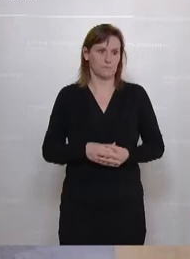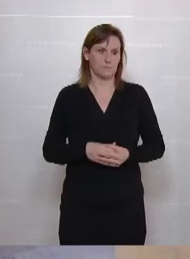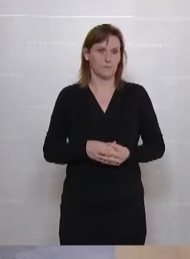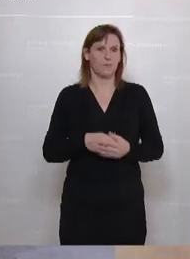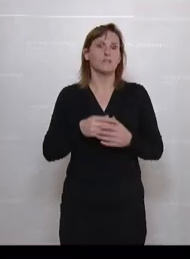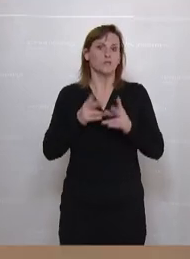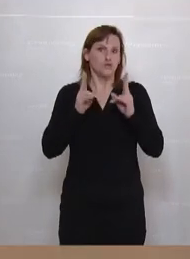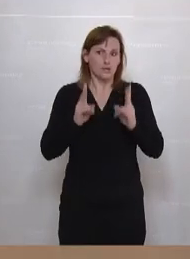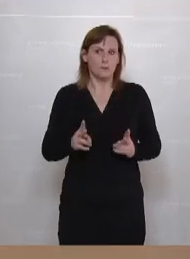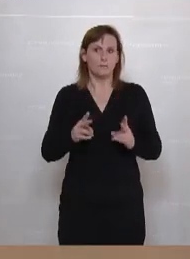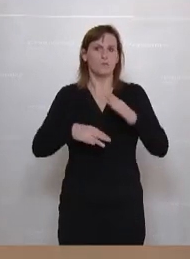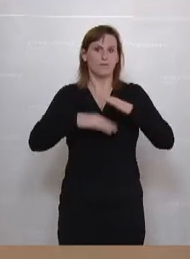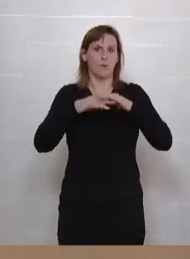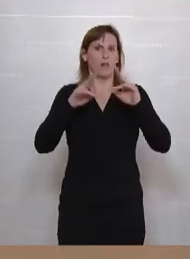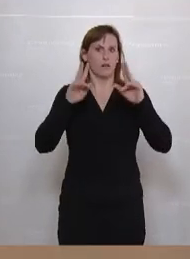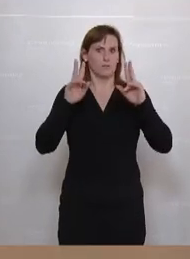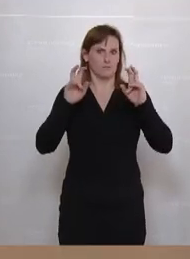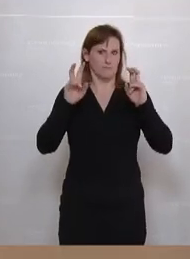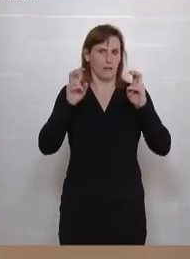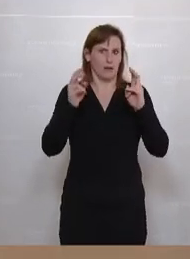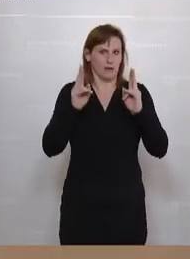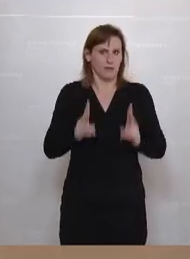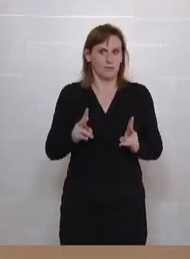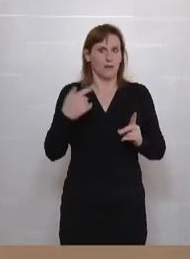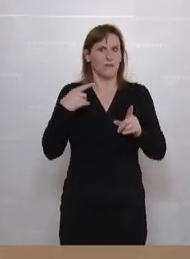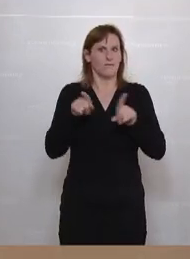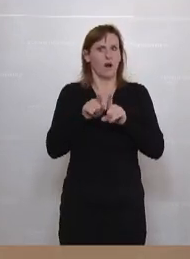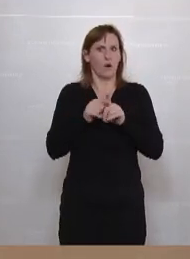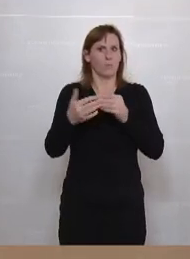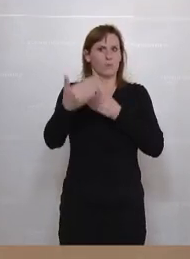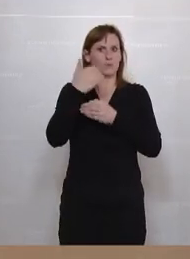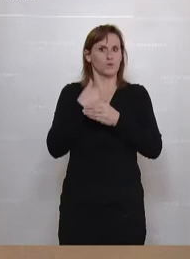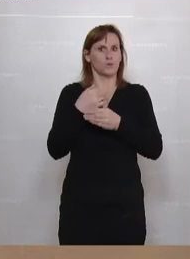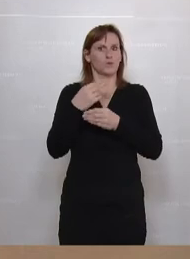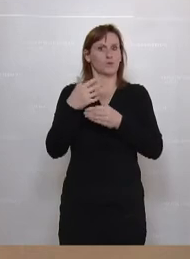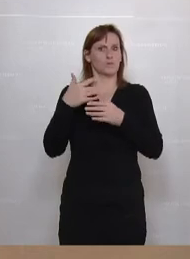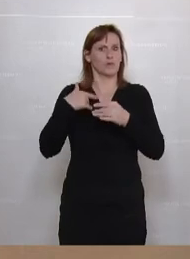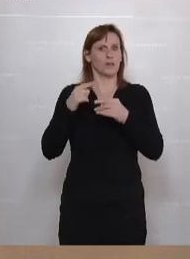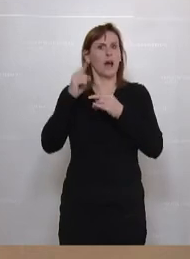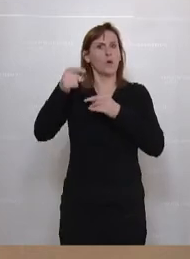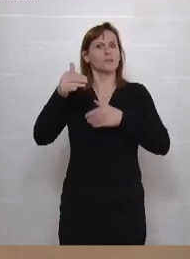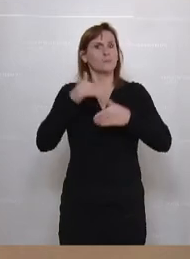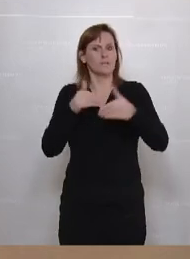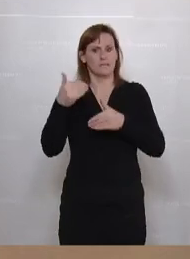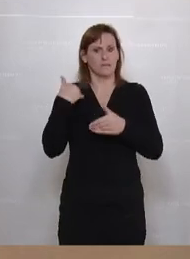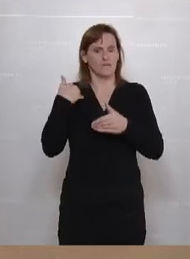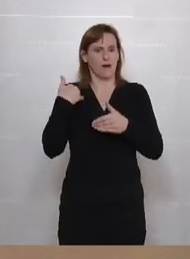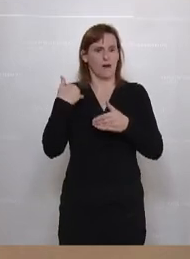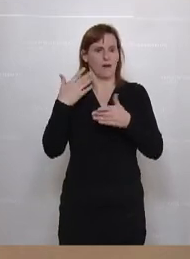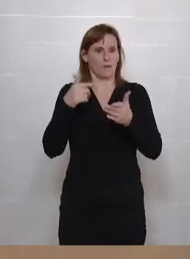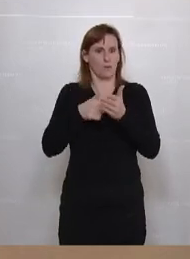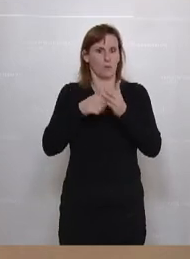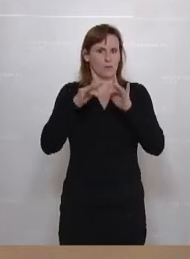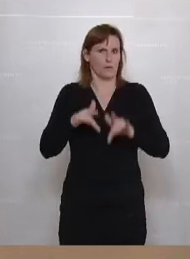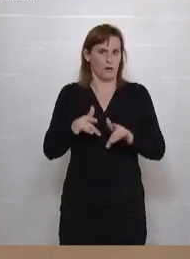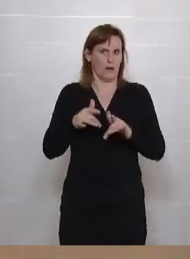vollkommen recht. Das war auch Thema zum Beispiel im Besuch des US-amerikanischen Außenministers letzten August hier in Wien, damals noch Mike Pompeo. Das ist eine offene